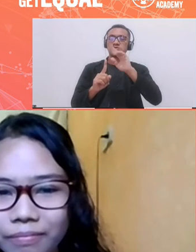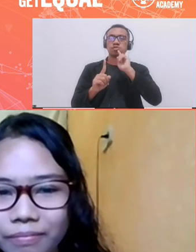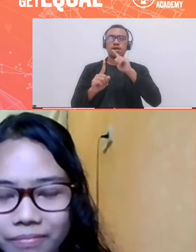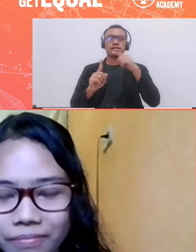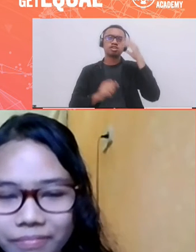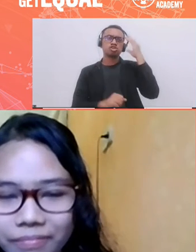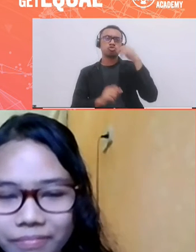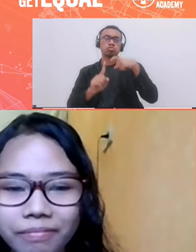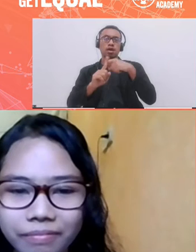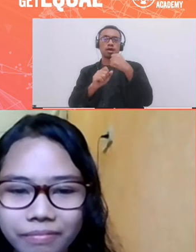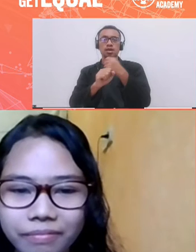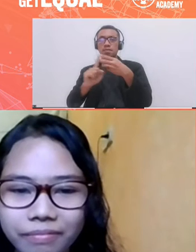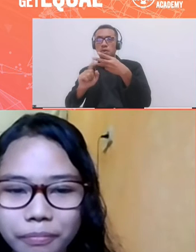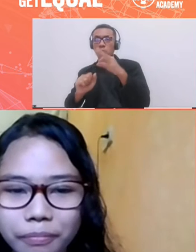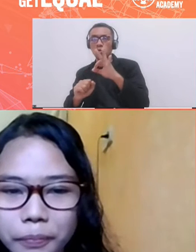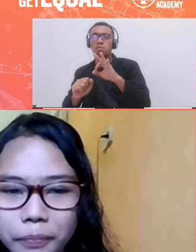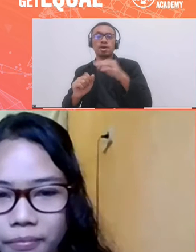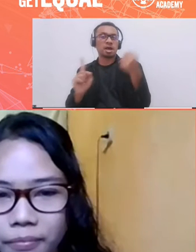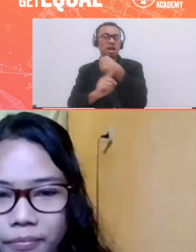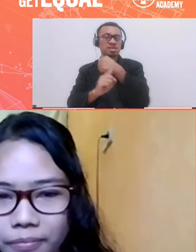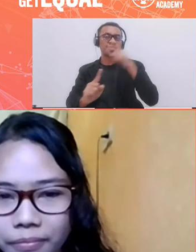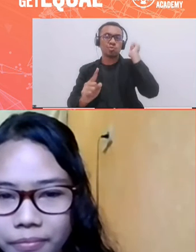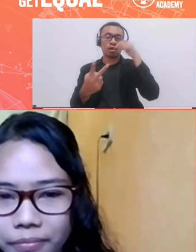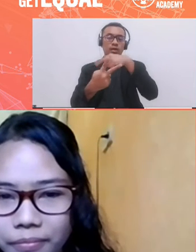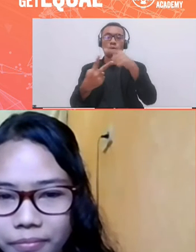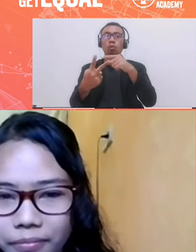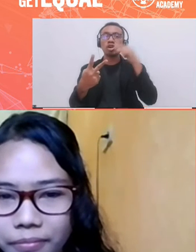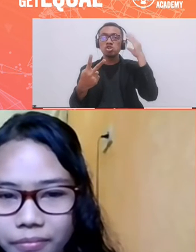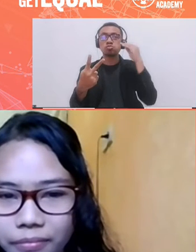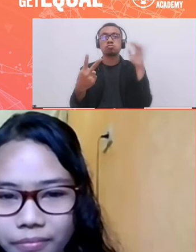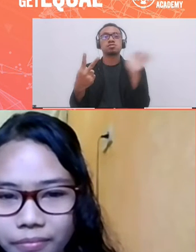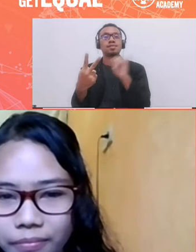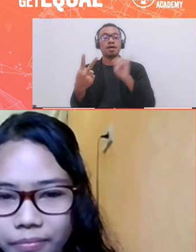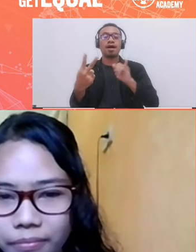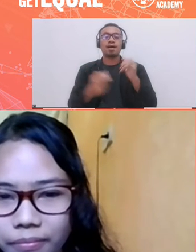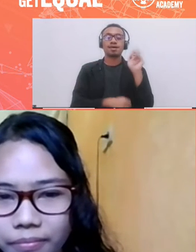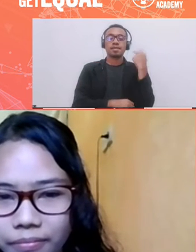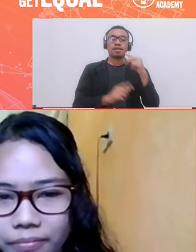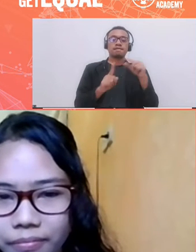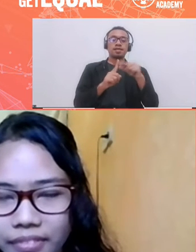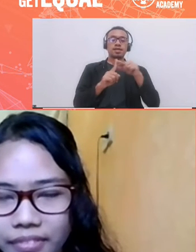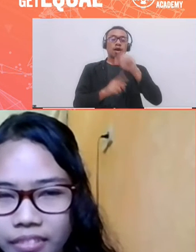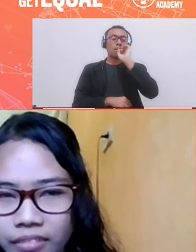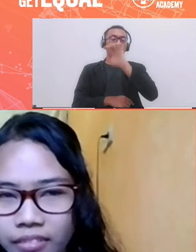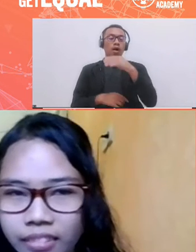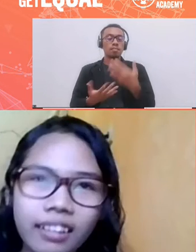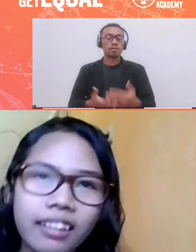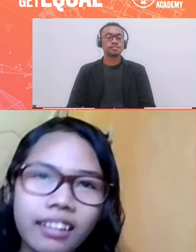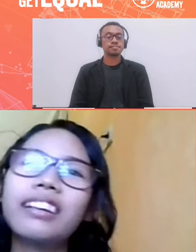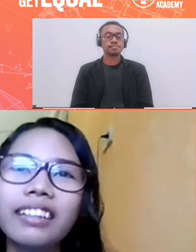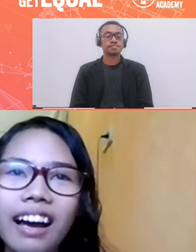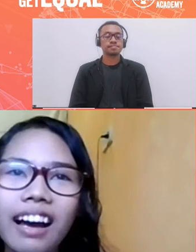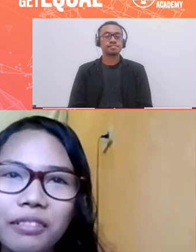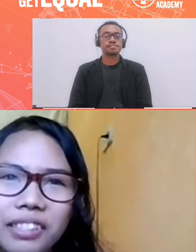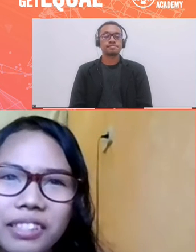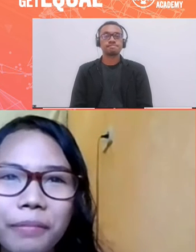terhadap perempuan gitu. Apa aja yang kemarin Filia sampaikan untuk Kak Hana? Yang aku sampaikan